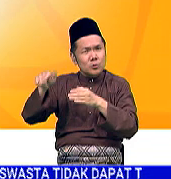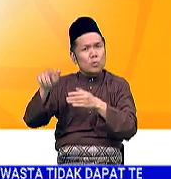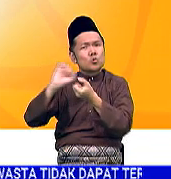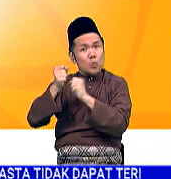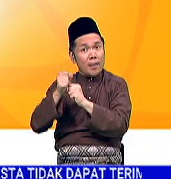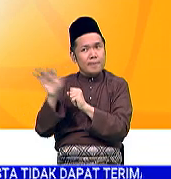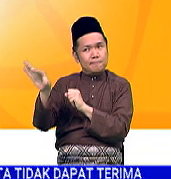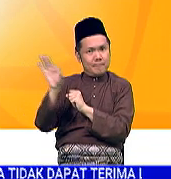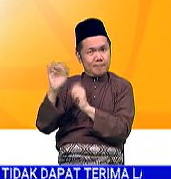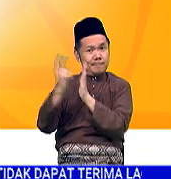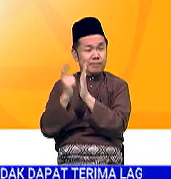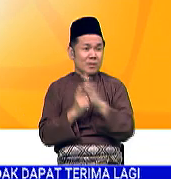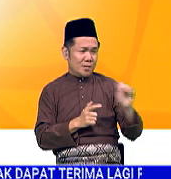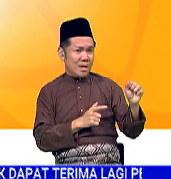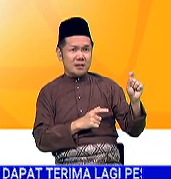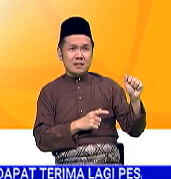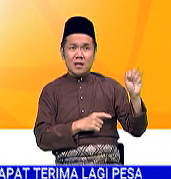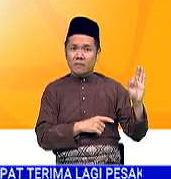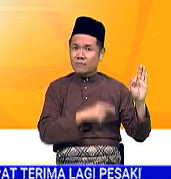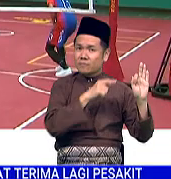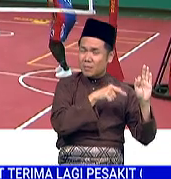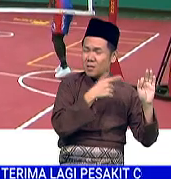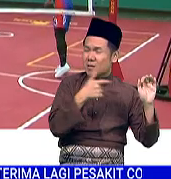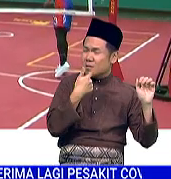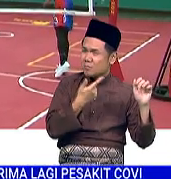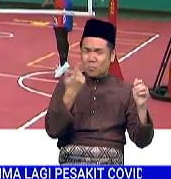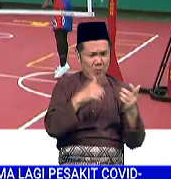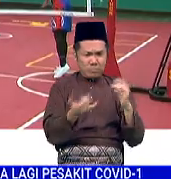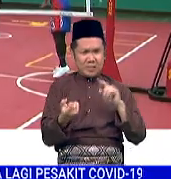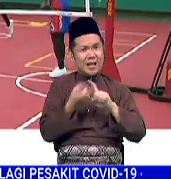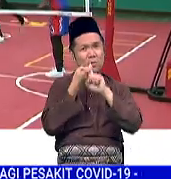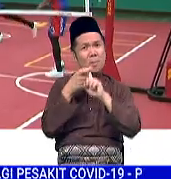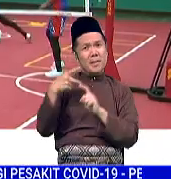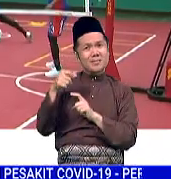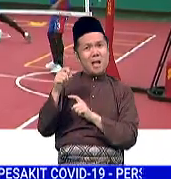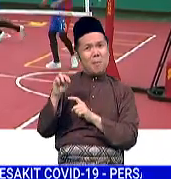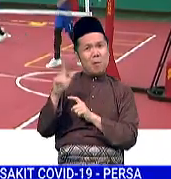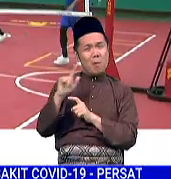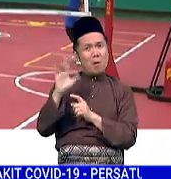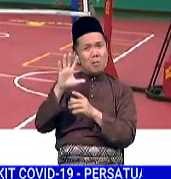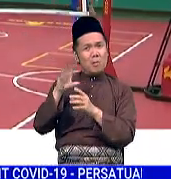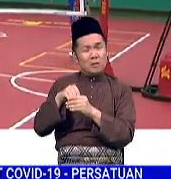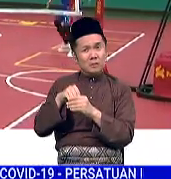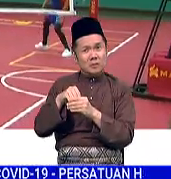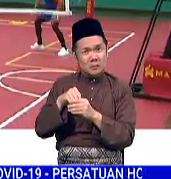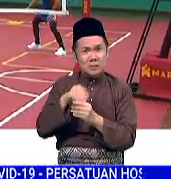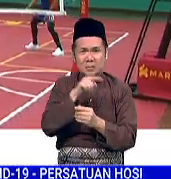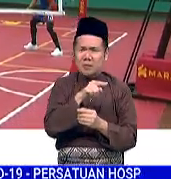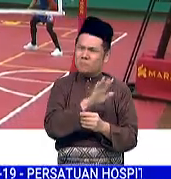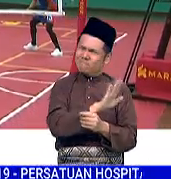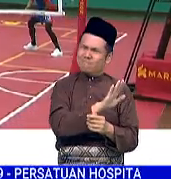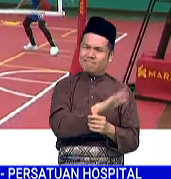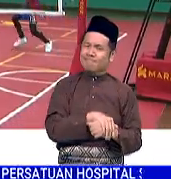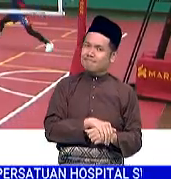Tambah beliau, tindakan ASTAF untuk menggantung sementara PSM dari sebarang aktiviti berkaitan sukan lebih bersifat